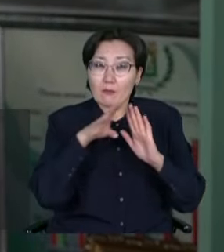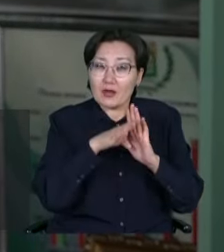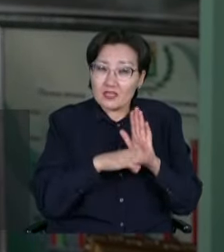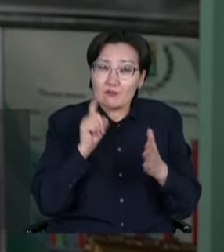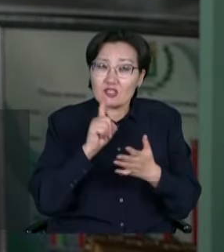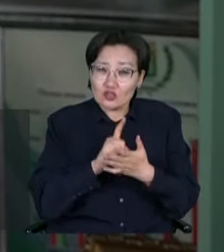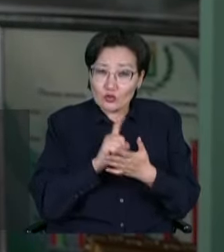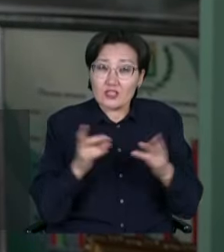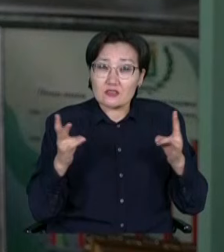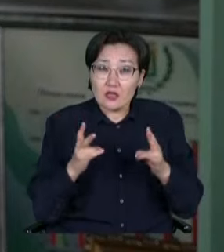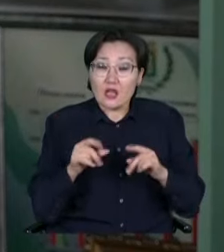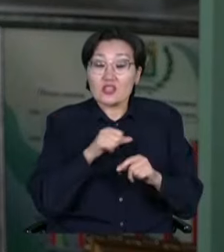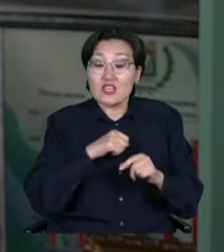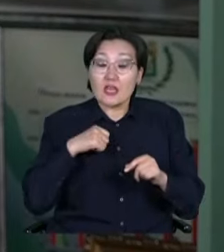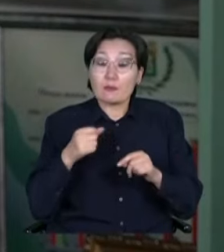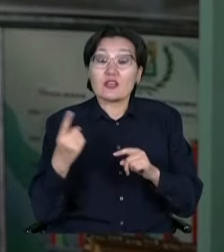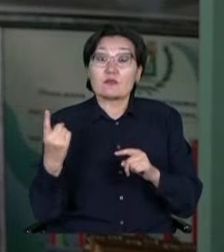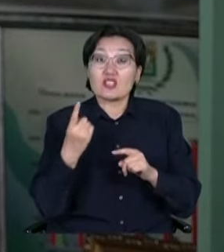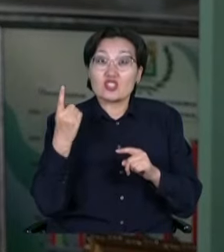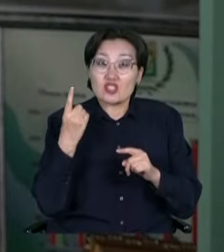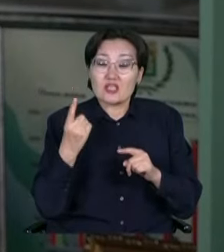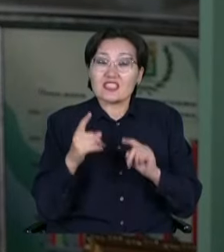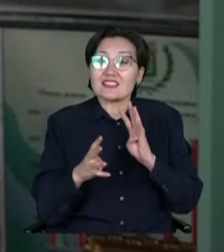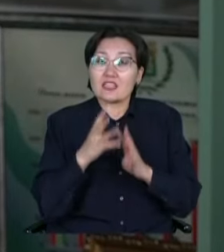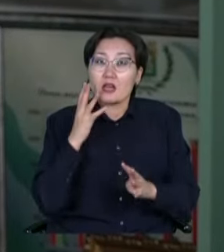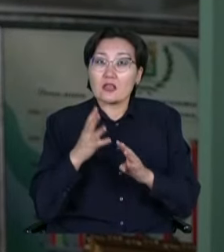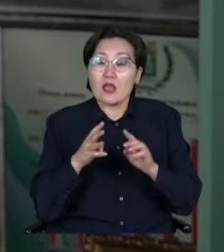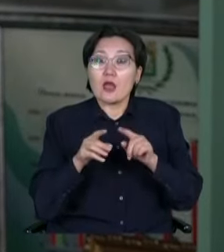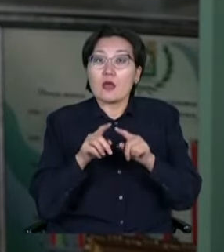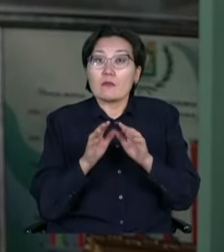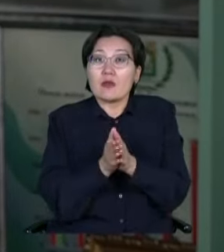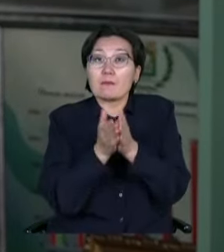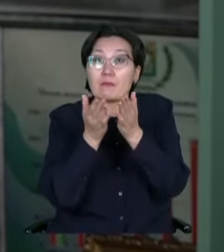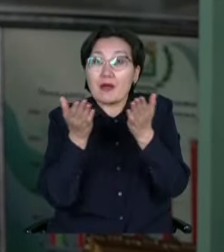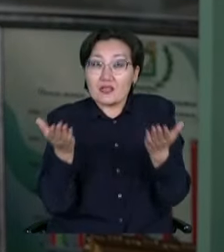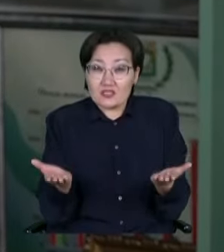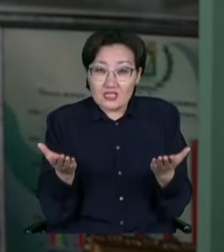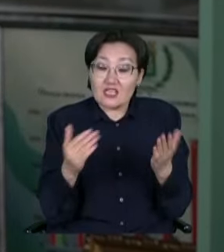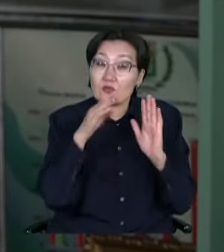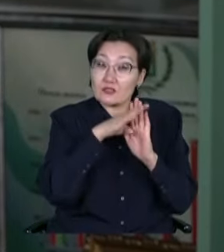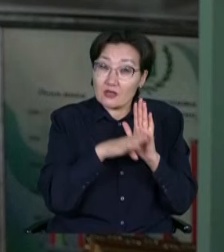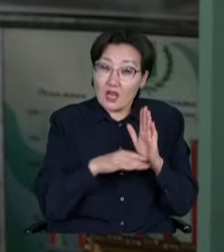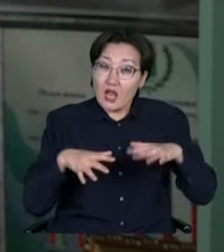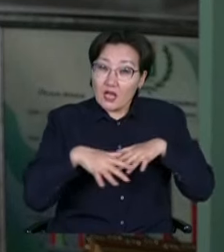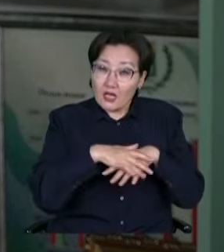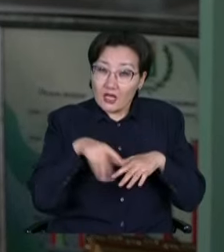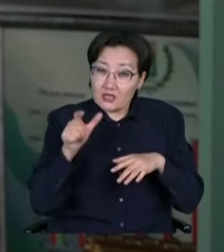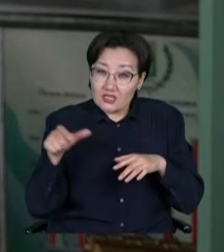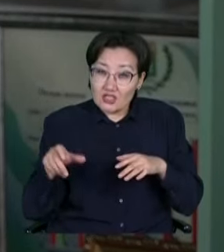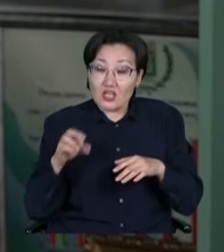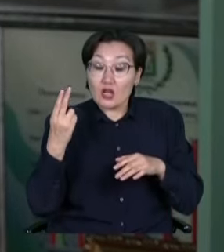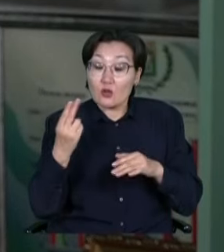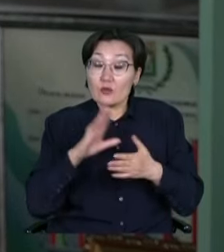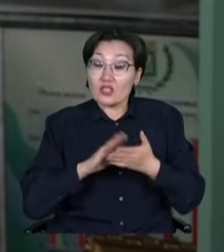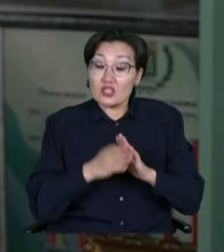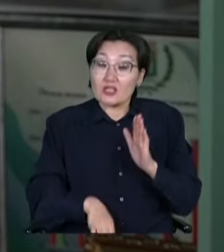керек десе, ең бірінші бетінде парақты ашқан кезде бағдарламада халықтың әл-ауқатын арттыру деген сөз тұру керек